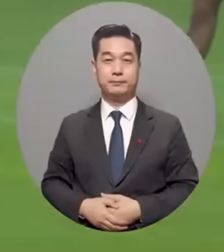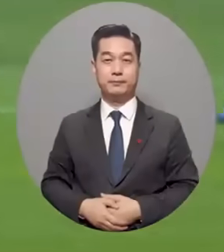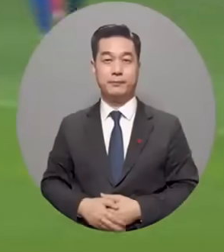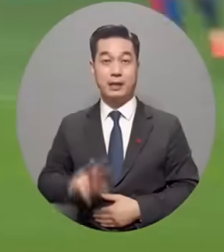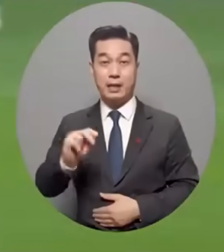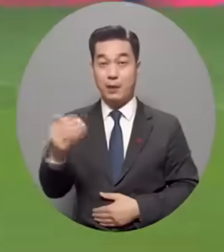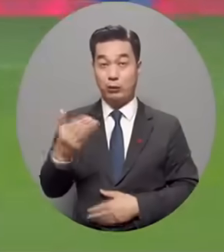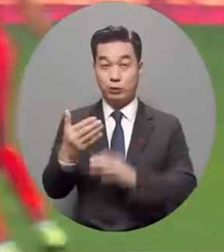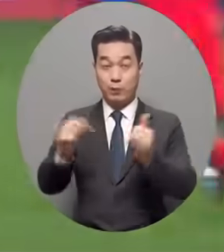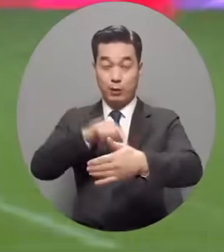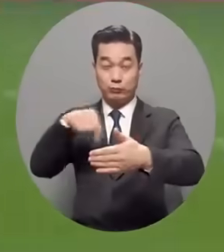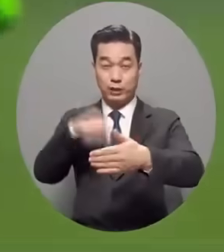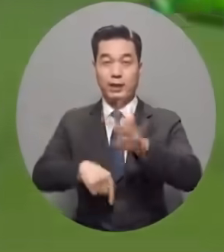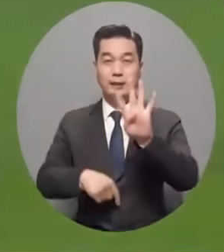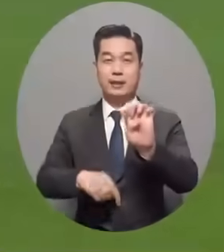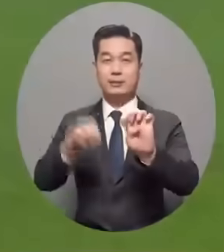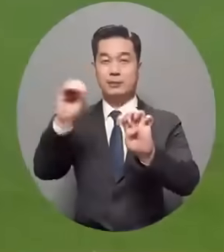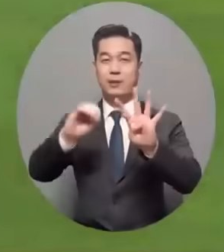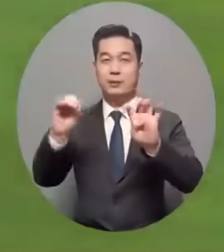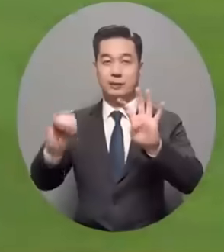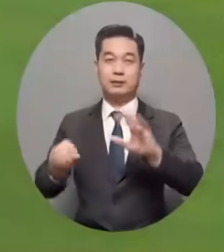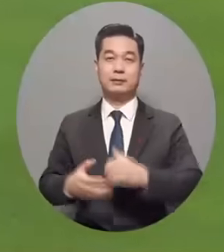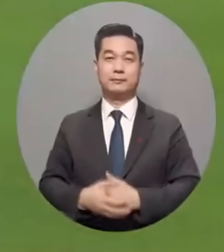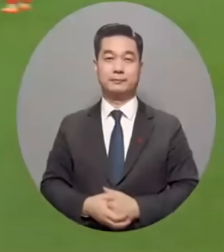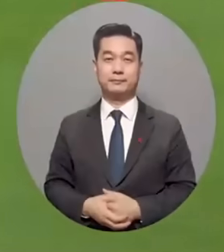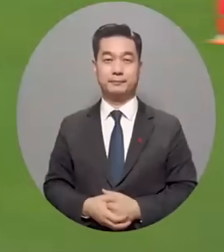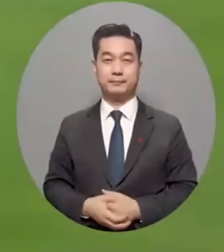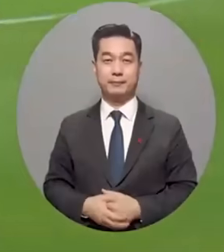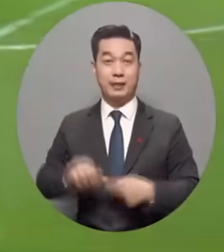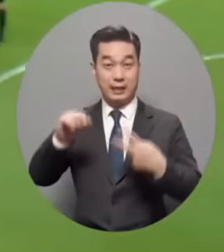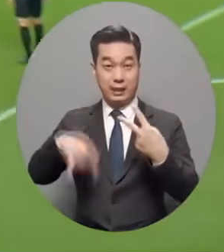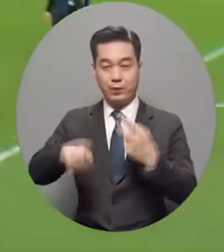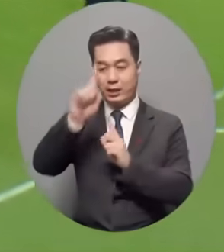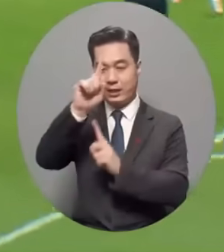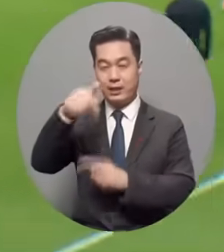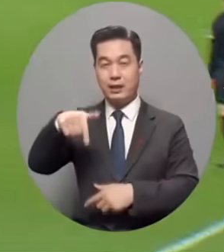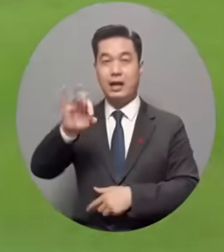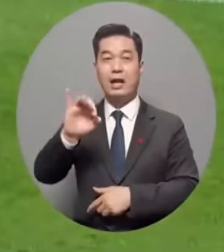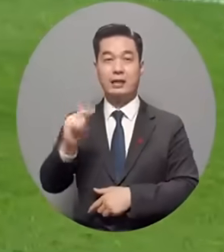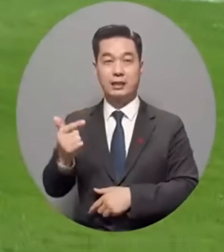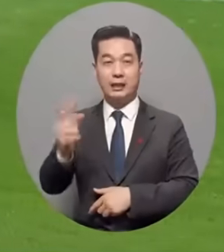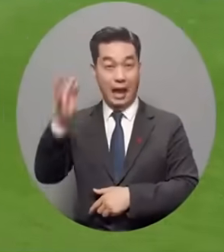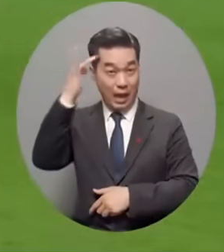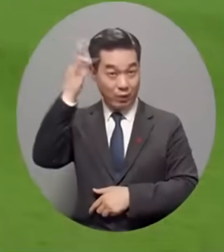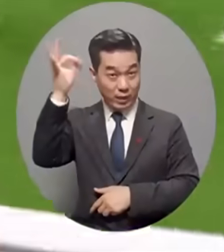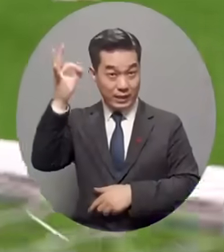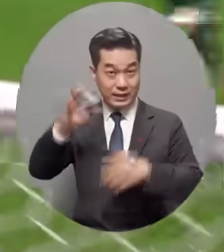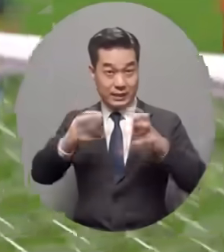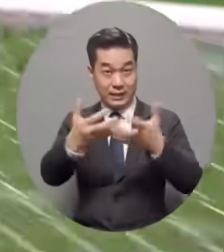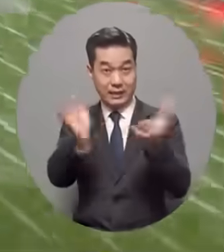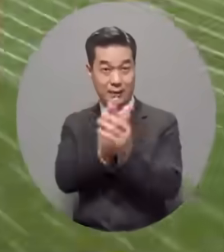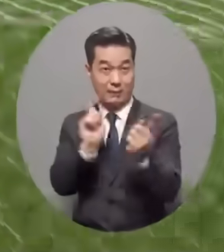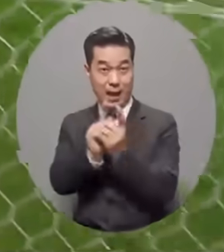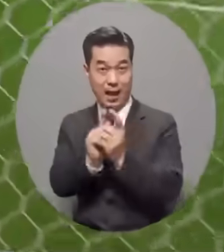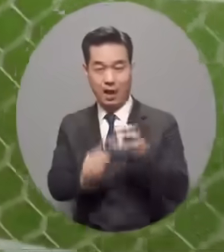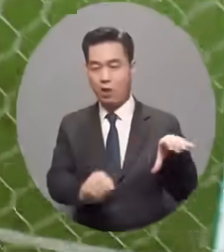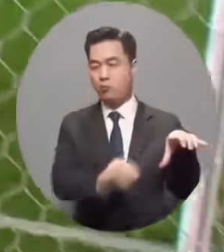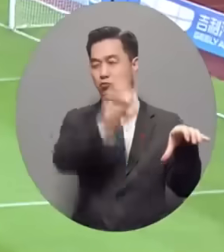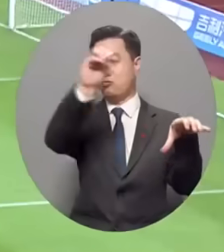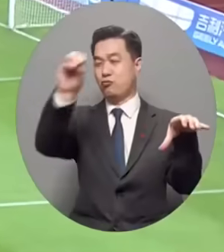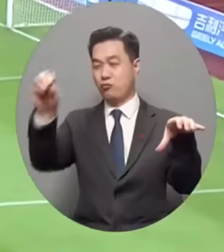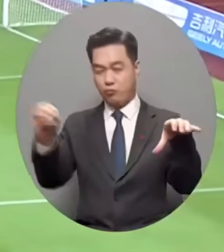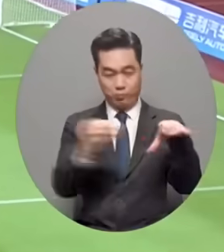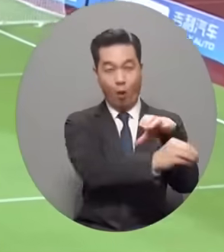무려 44% 지지를 받았습니다. 2위는 이강인이 튀니지전에서 터뜨린 그림 같은 왼발 프리킥 골이